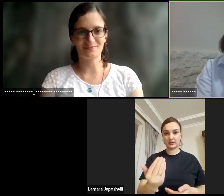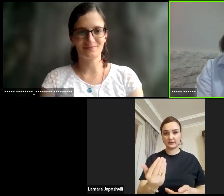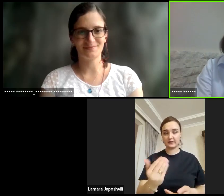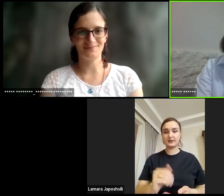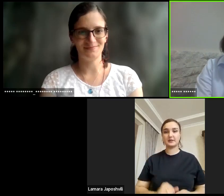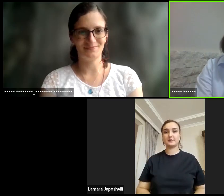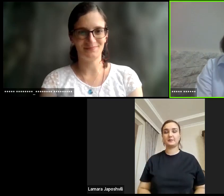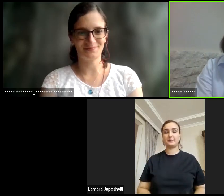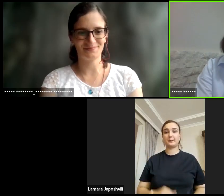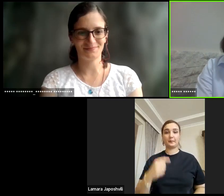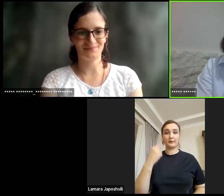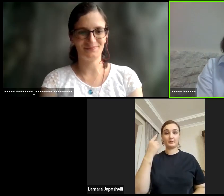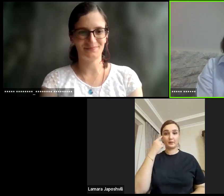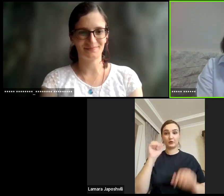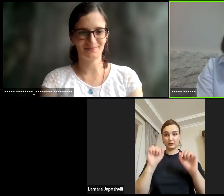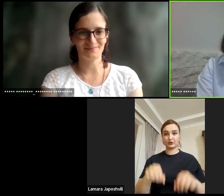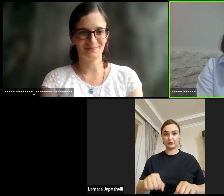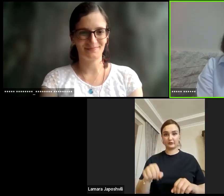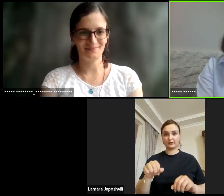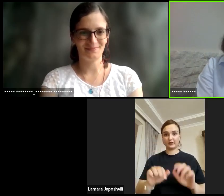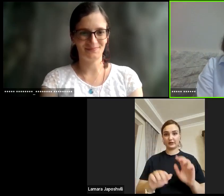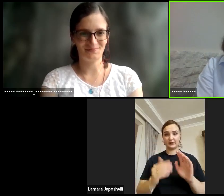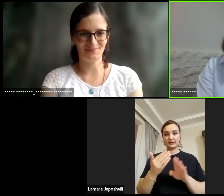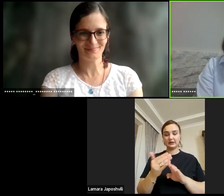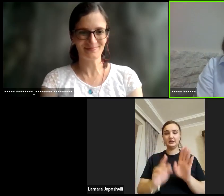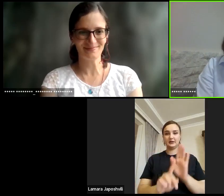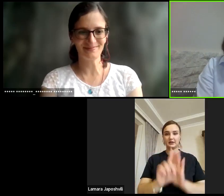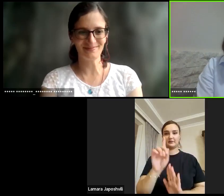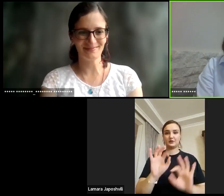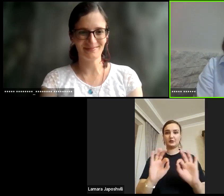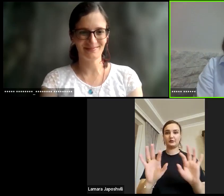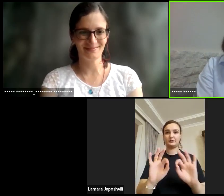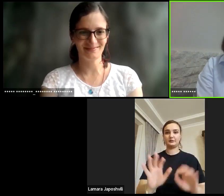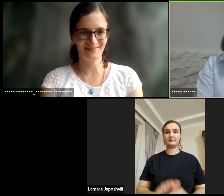და მე მგონი შეგვიძლია პრინციპში ნელ-ნელა დავიწყოთ.